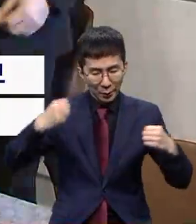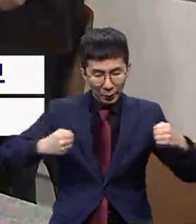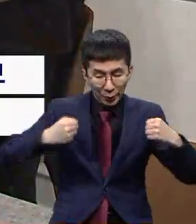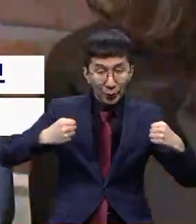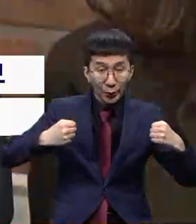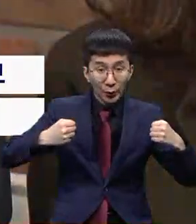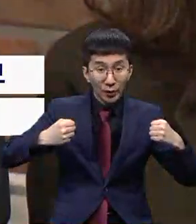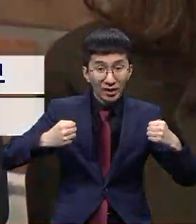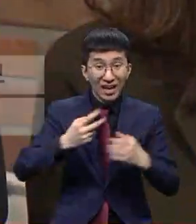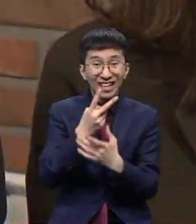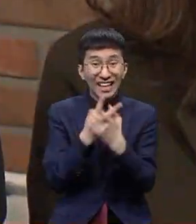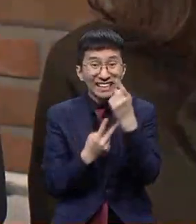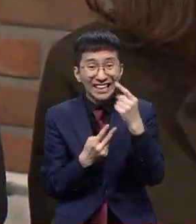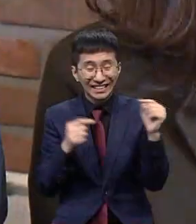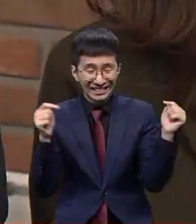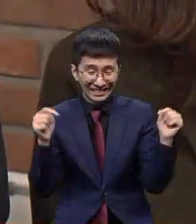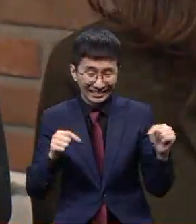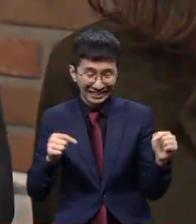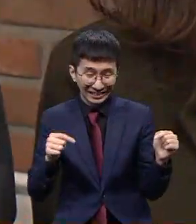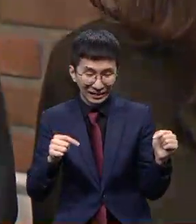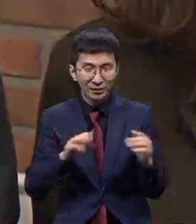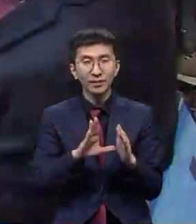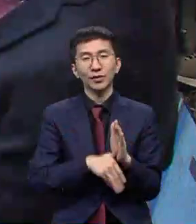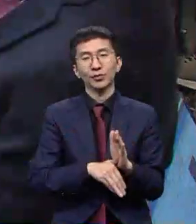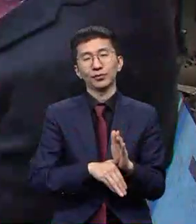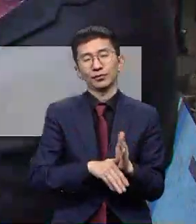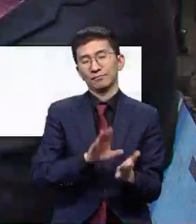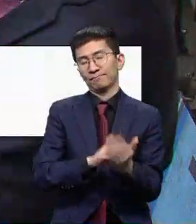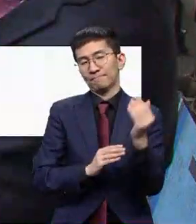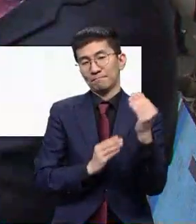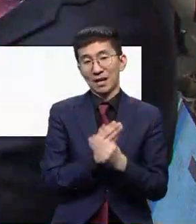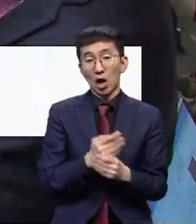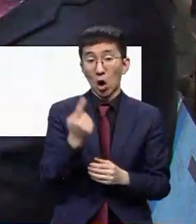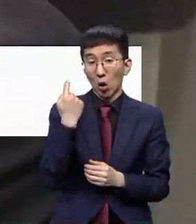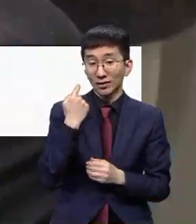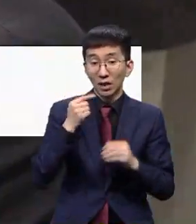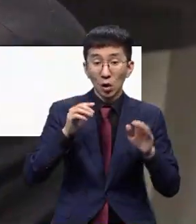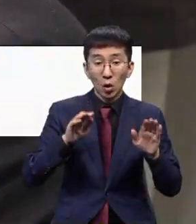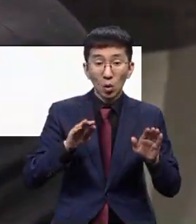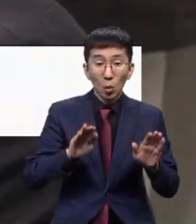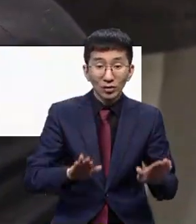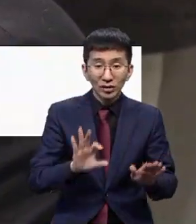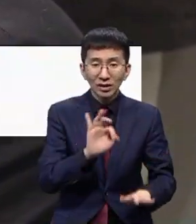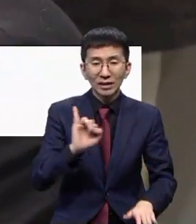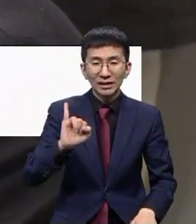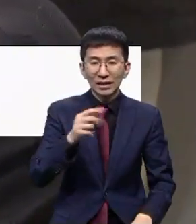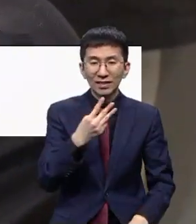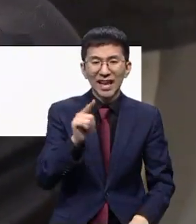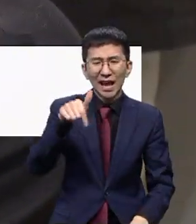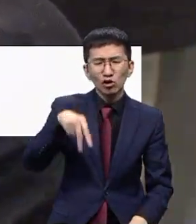단일화 실무협상단 상견례에서도 재현됐습니다. 어제 오늘 이태규 의원님 발언 너무 세더라.